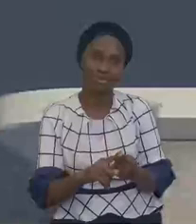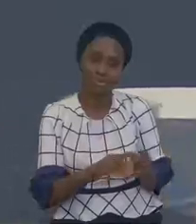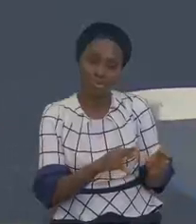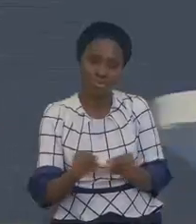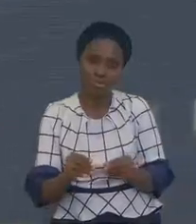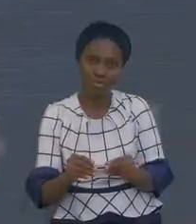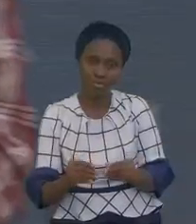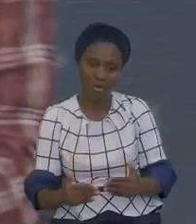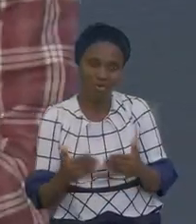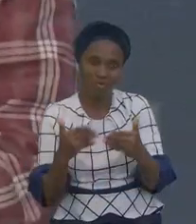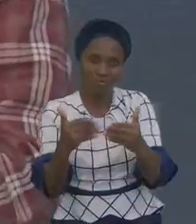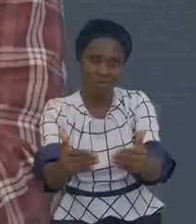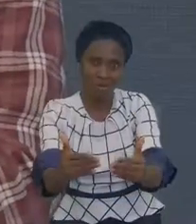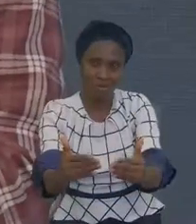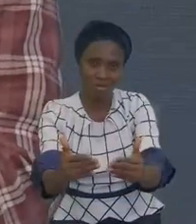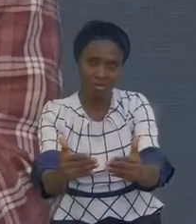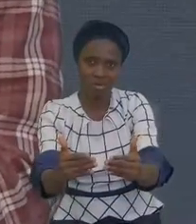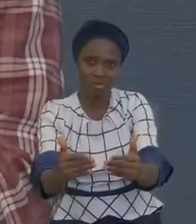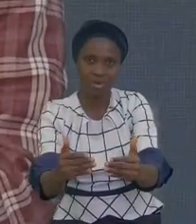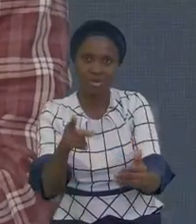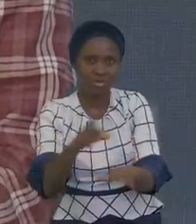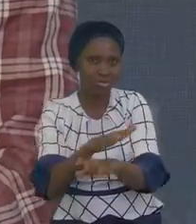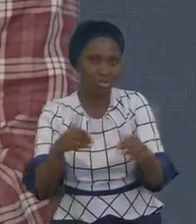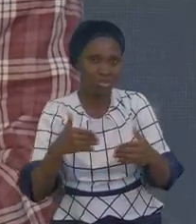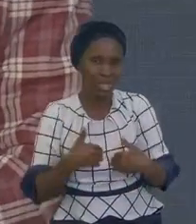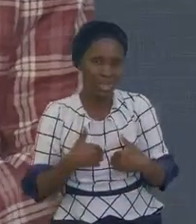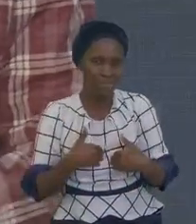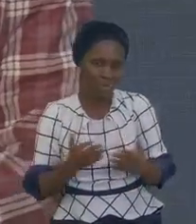Tu n'as aucune colonne vertébrale pour tenir courageusement.